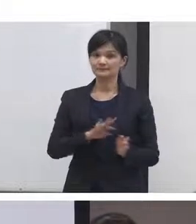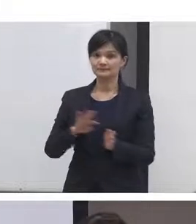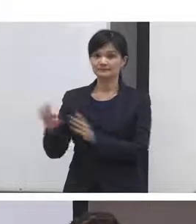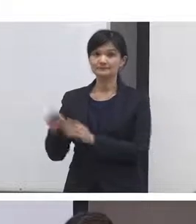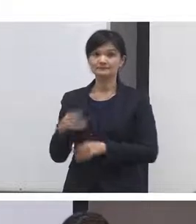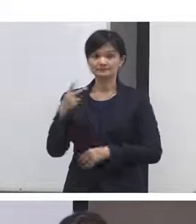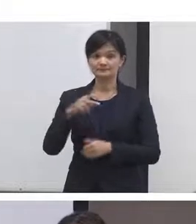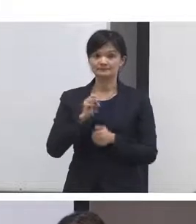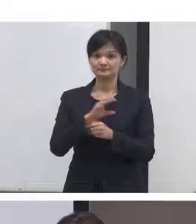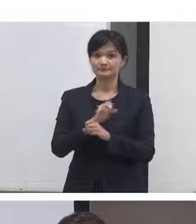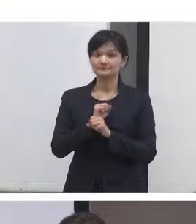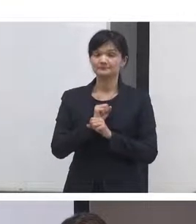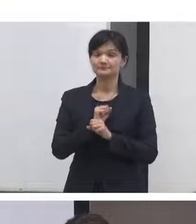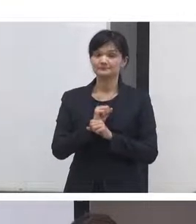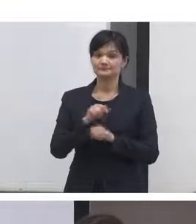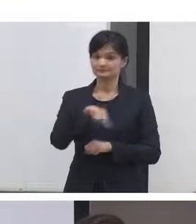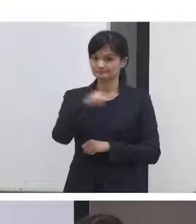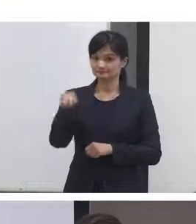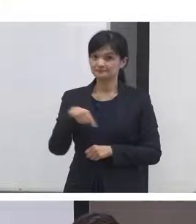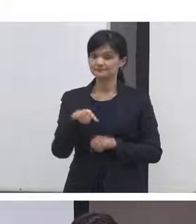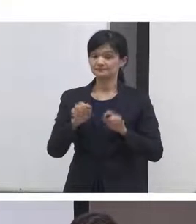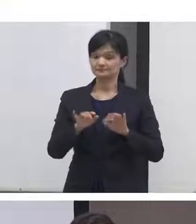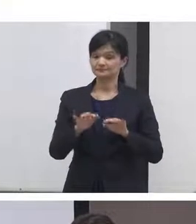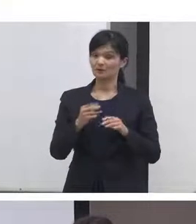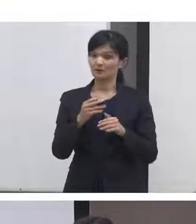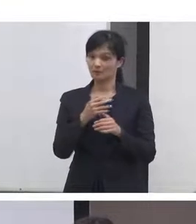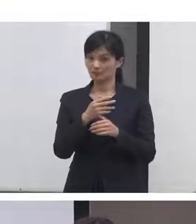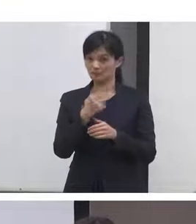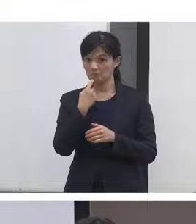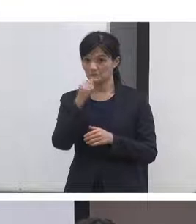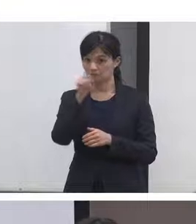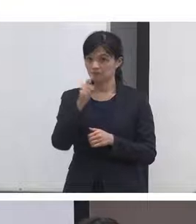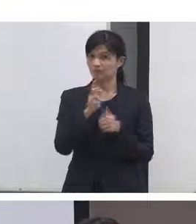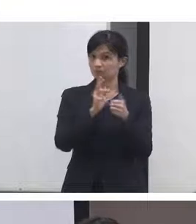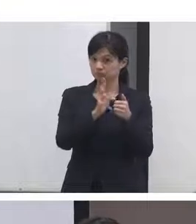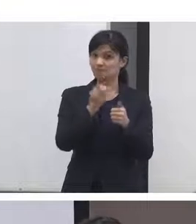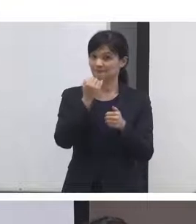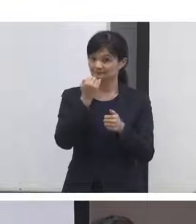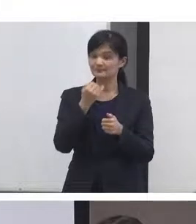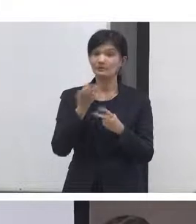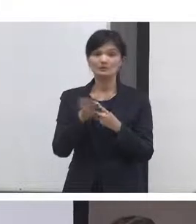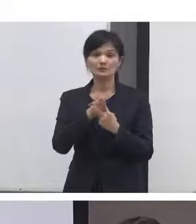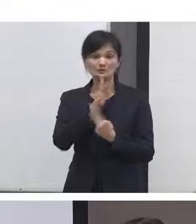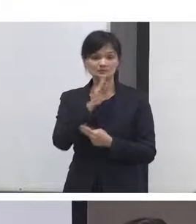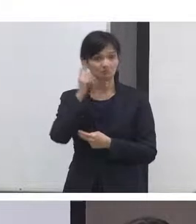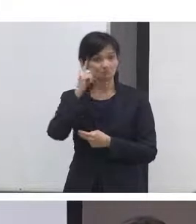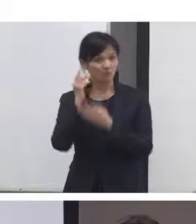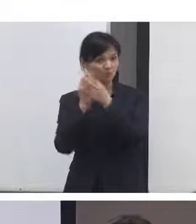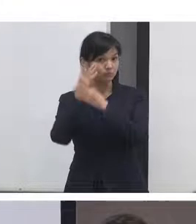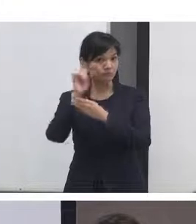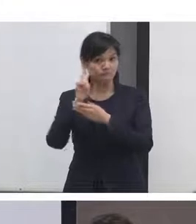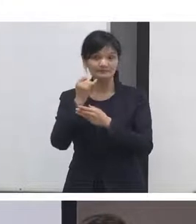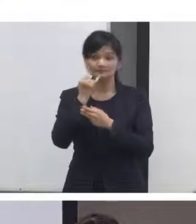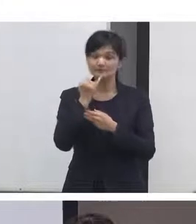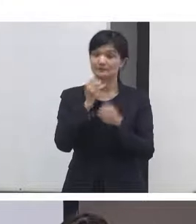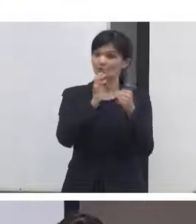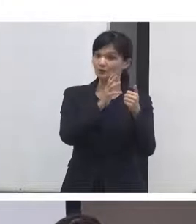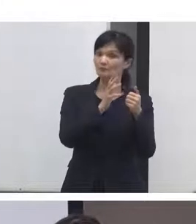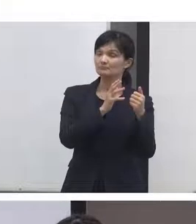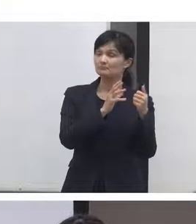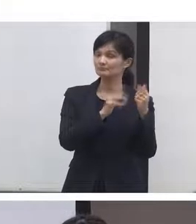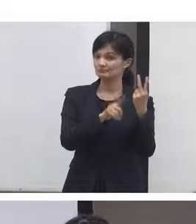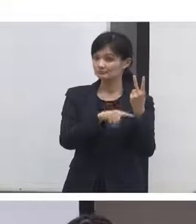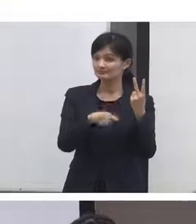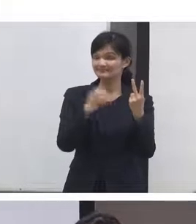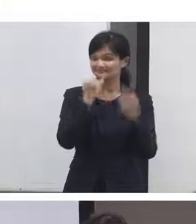说，就是 Slido 除了就是问问题以外，其实你如果有任何想法想要跟讲者互动的话，都可以就是直接打在上面。那